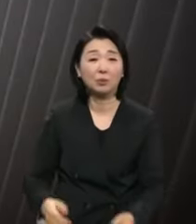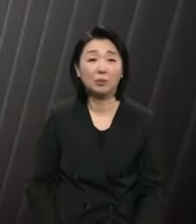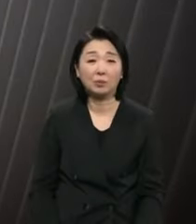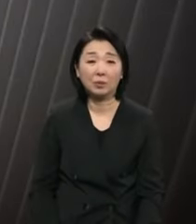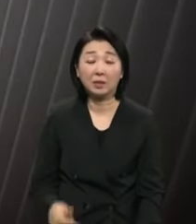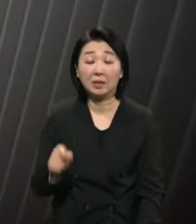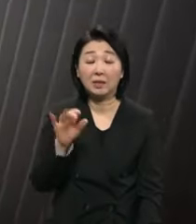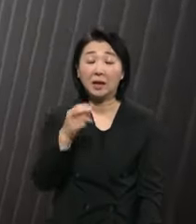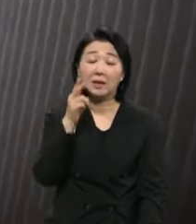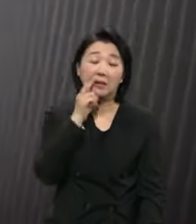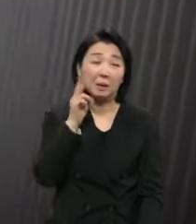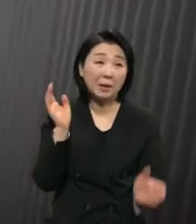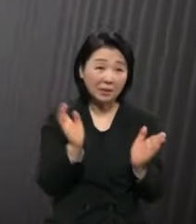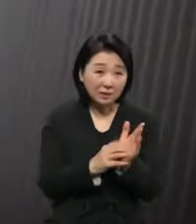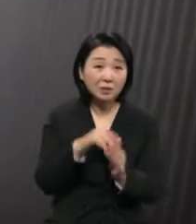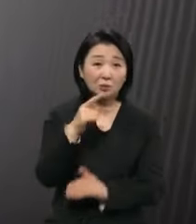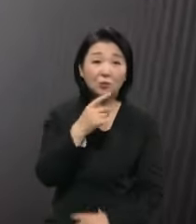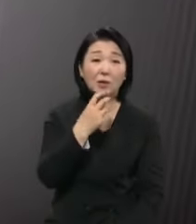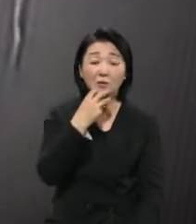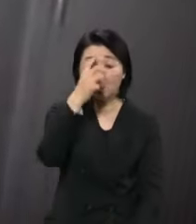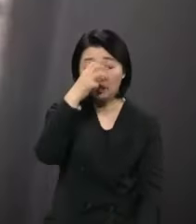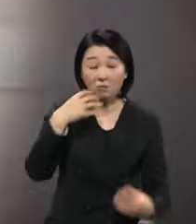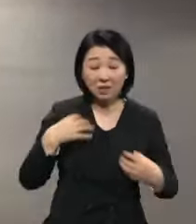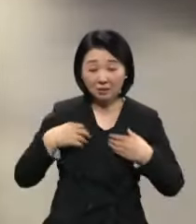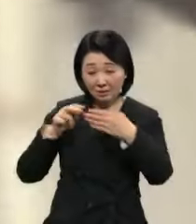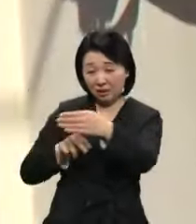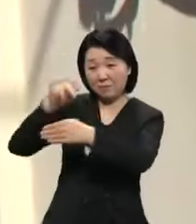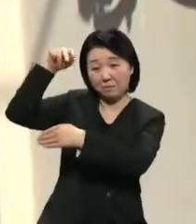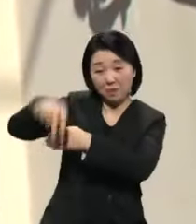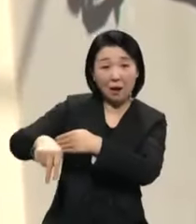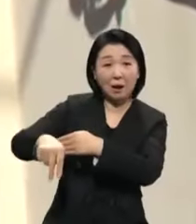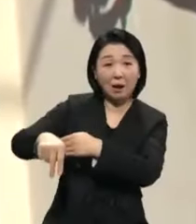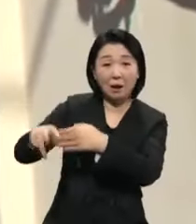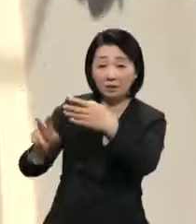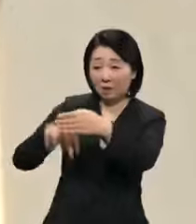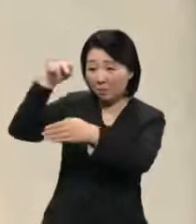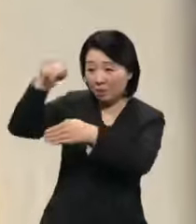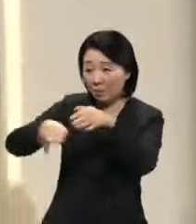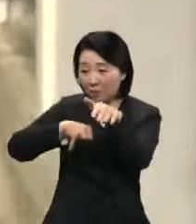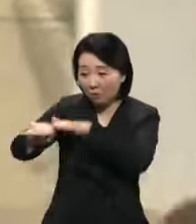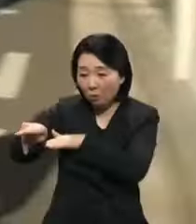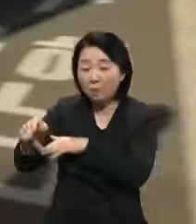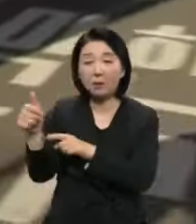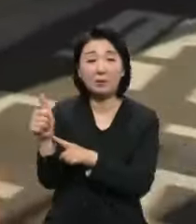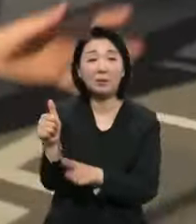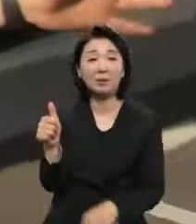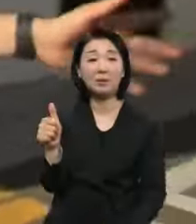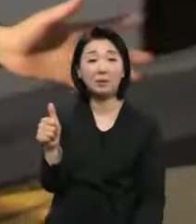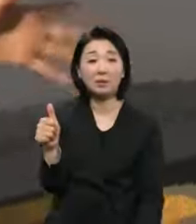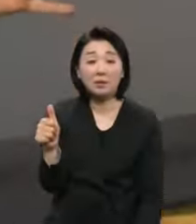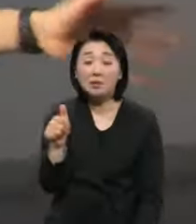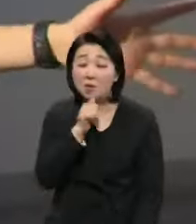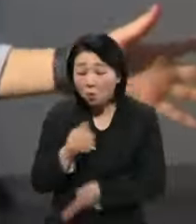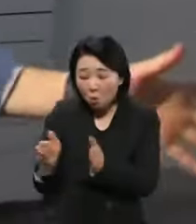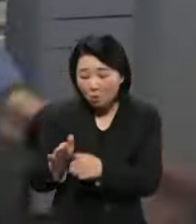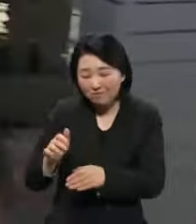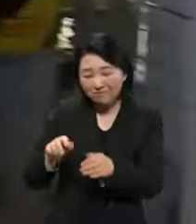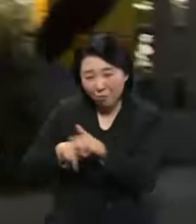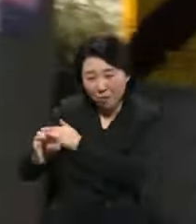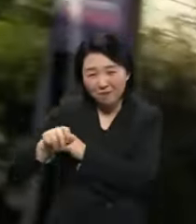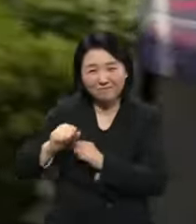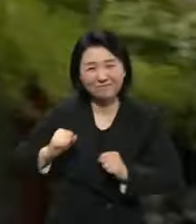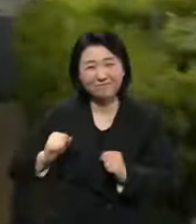씨는 담배를 다 피운 뒤 서울경찰청 담을 넘었습니다. 담벼락을 넘어 탈출한 이 팀장은 제일 먼저 이 골목으로